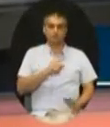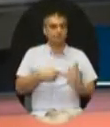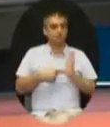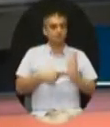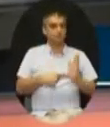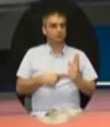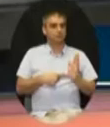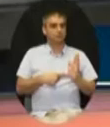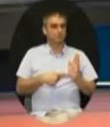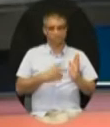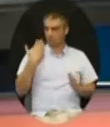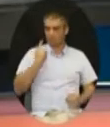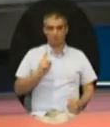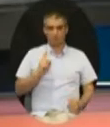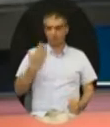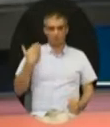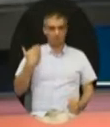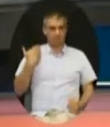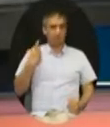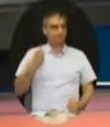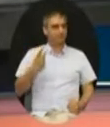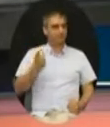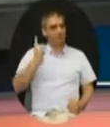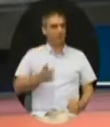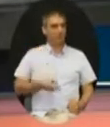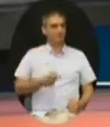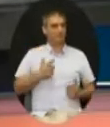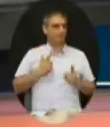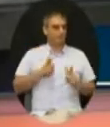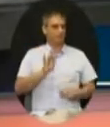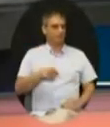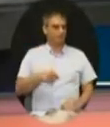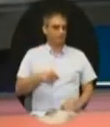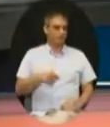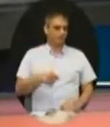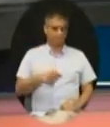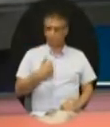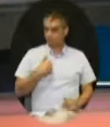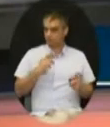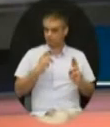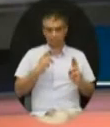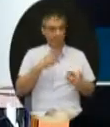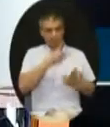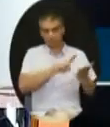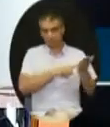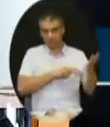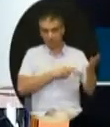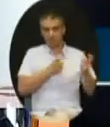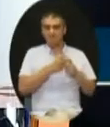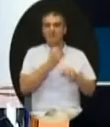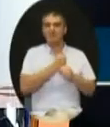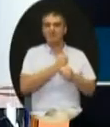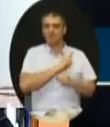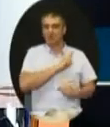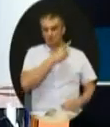פומבי, דבר שלא היה קודם. וזה דבר שחייבים להילחם בו. אני מקווה שאת צודקת, שהלייבור